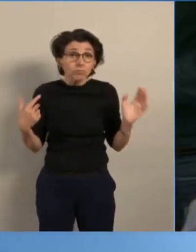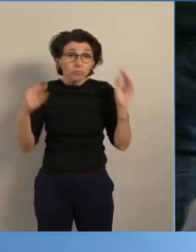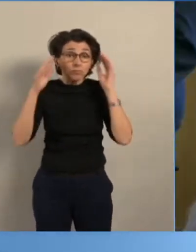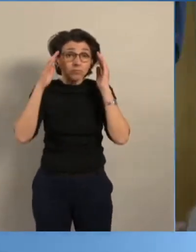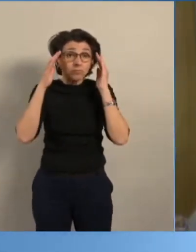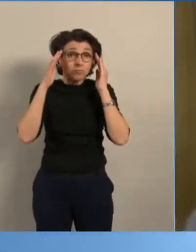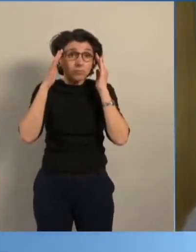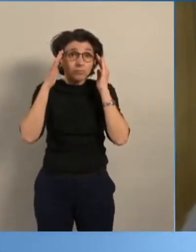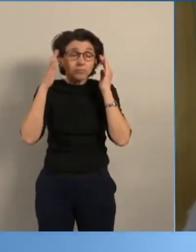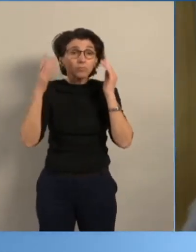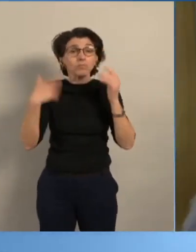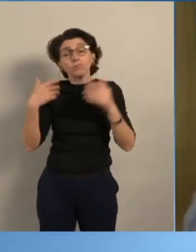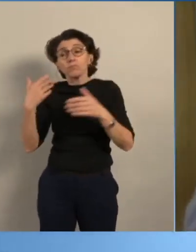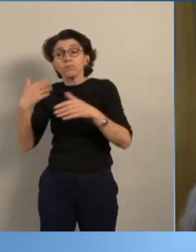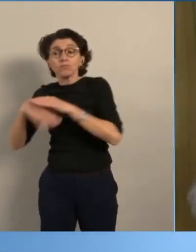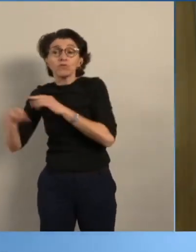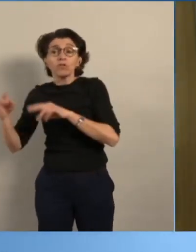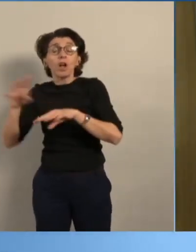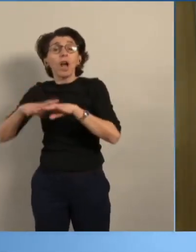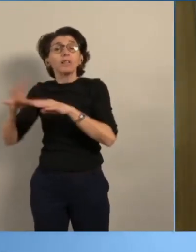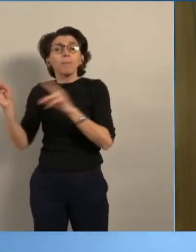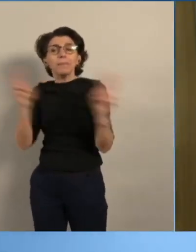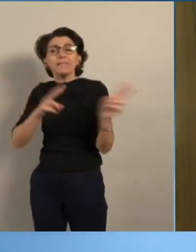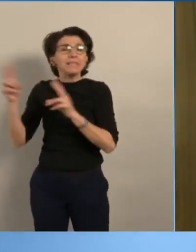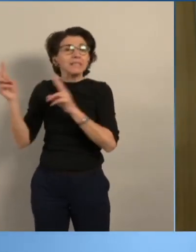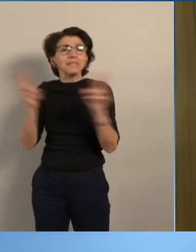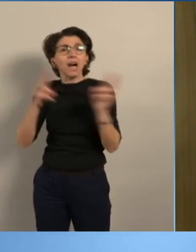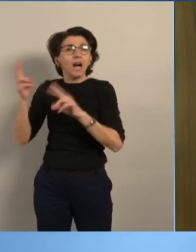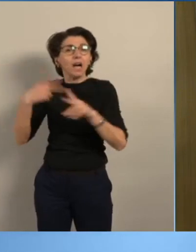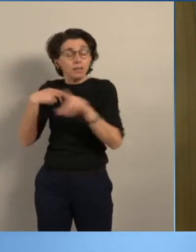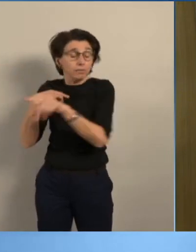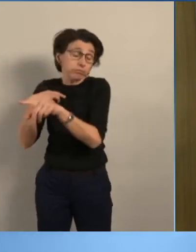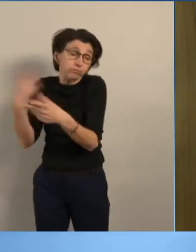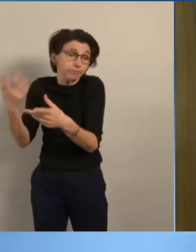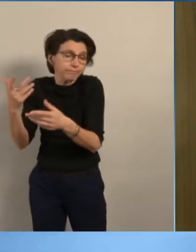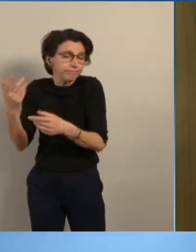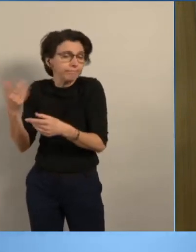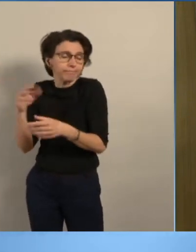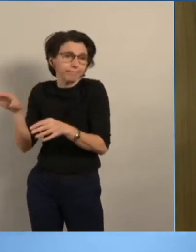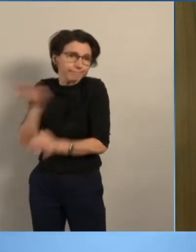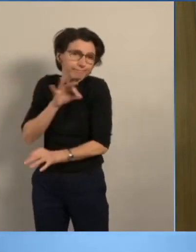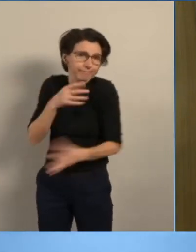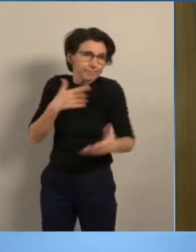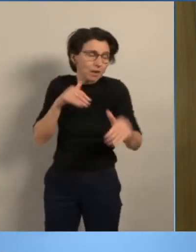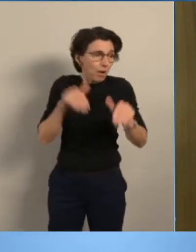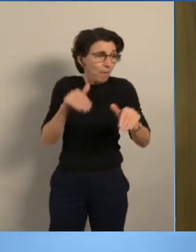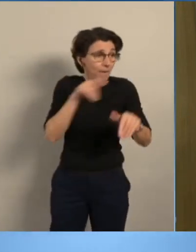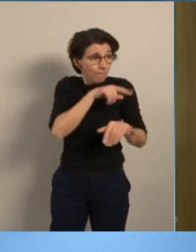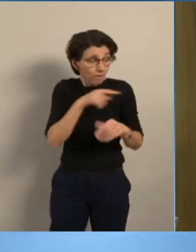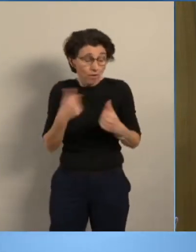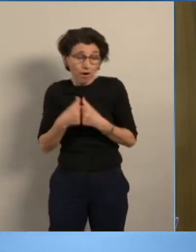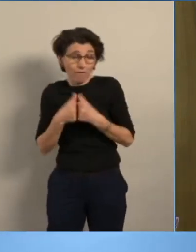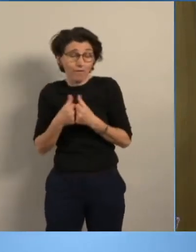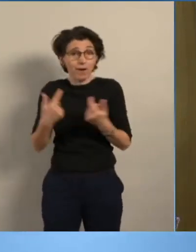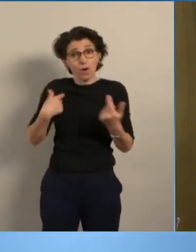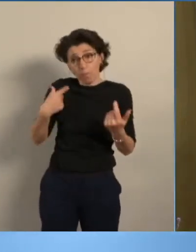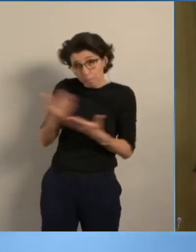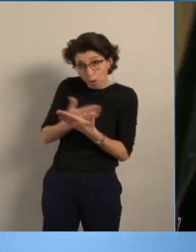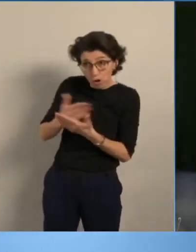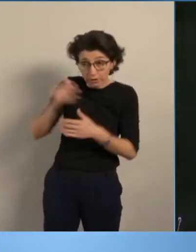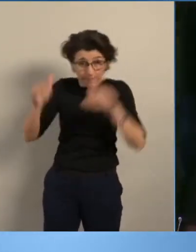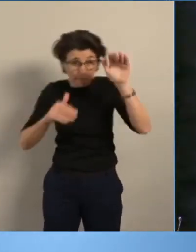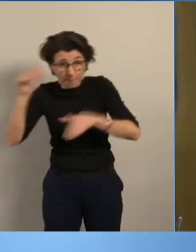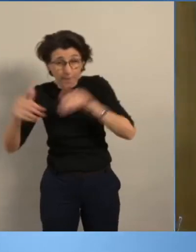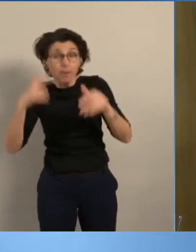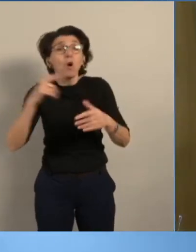faites sur le quartier Mistral. Ce que vous avez fait, vous en êtes à faire aujourd'hui un appel à projet pour des associations pour mettre en place des